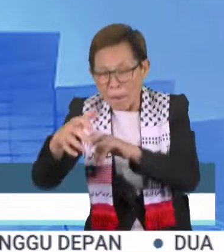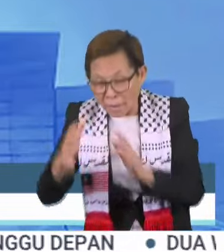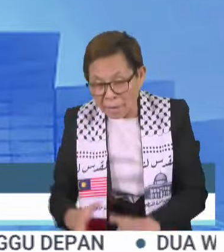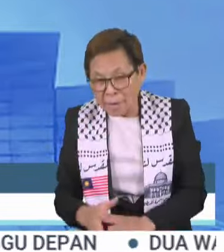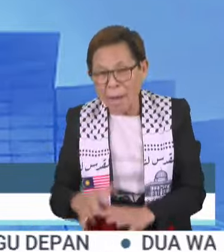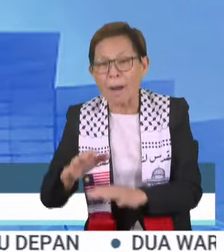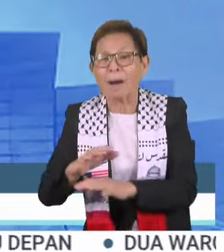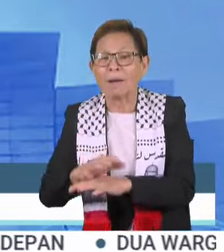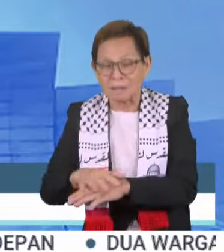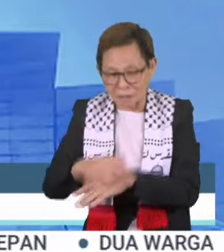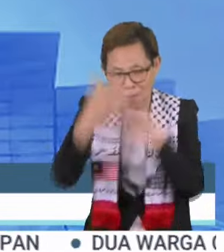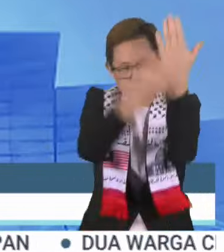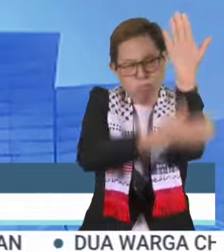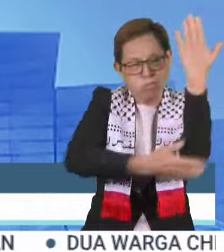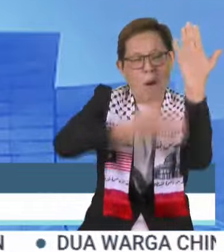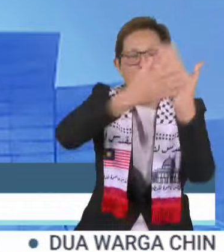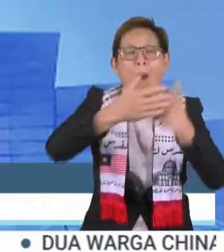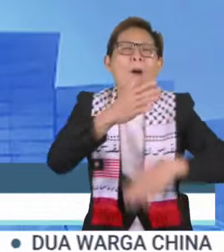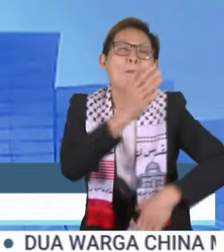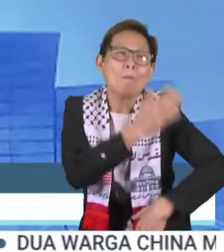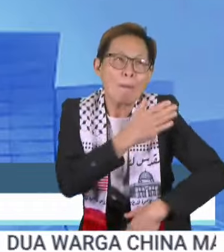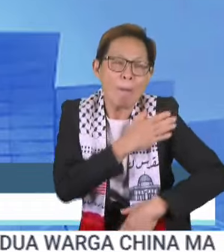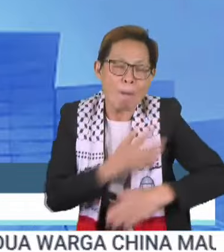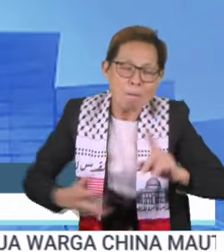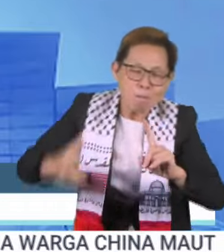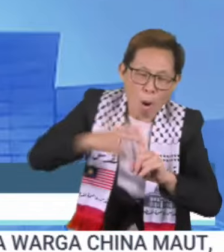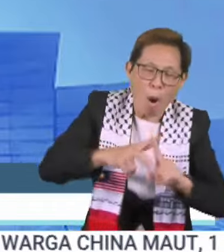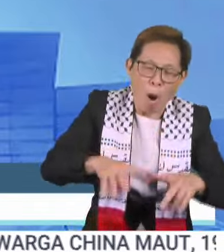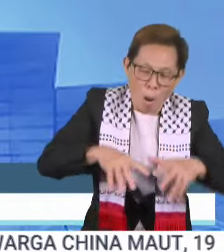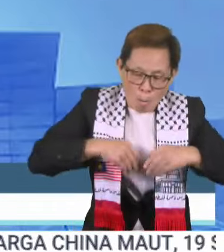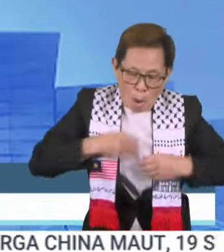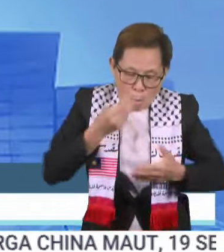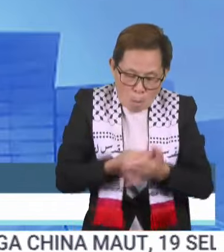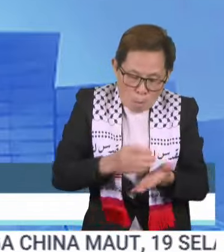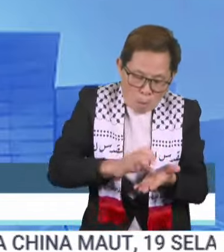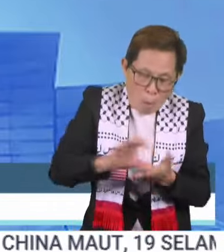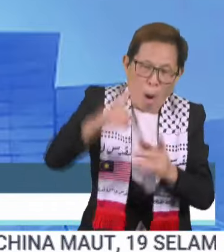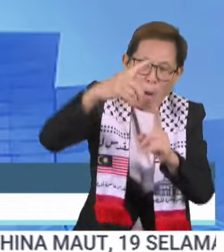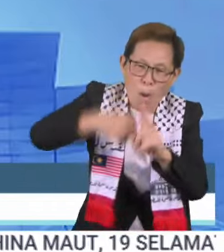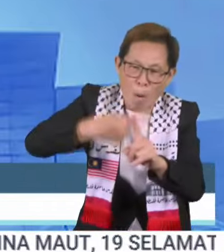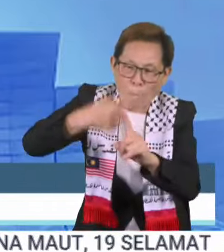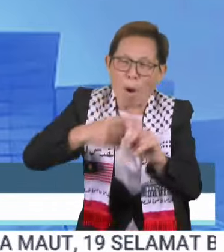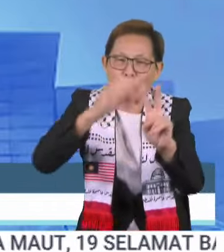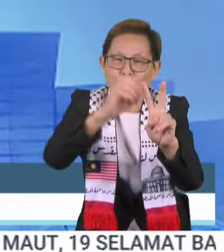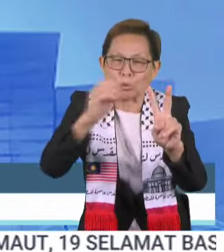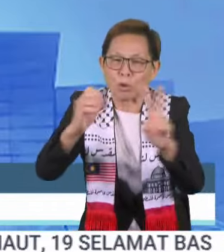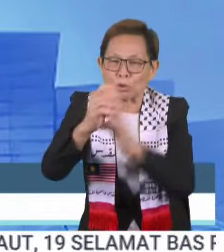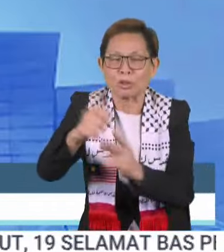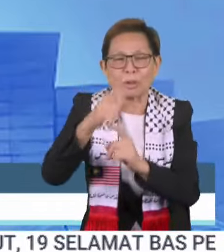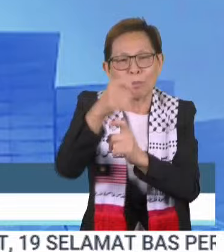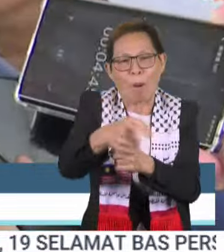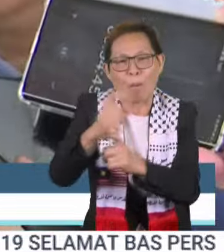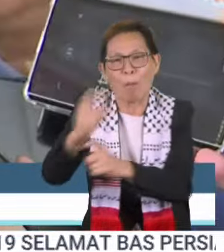kecil semenanjung dikesa buat permohonan untuk terima bantuan tunai bulanan RM200.